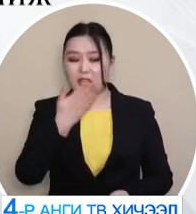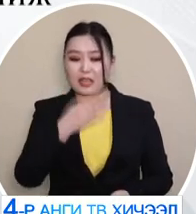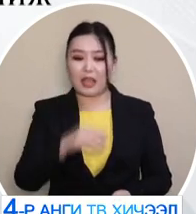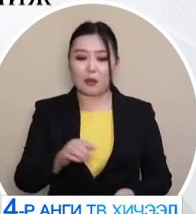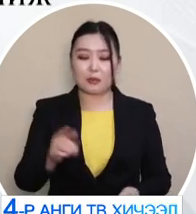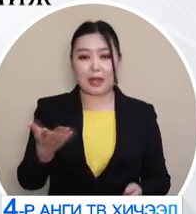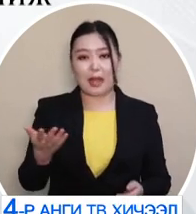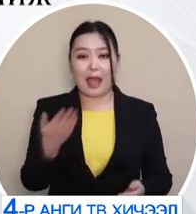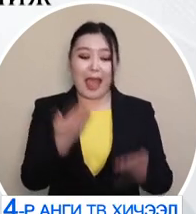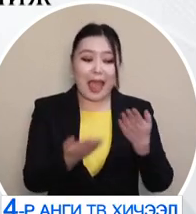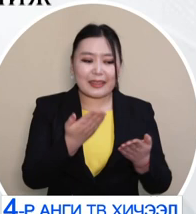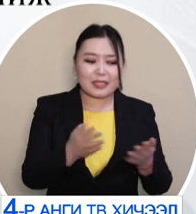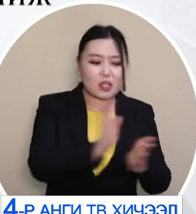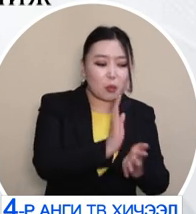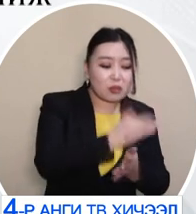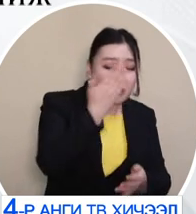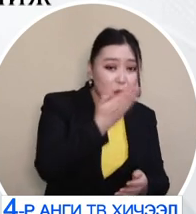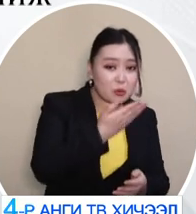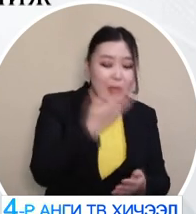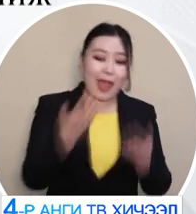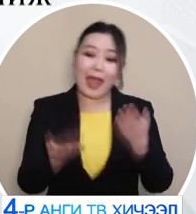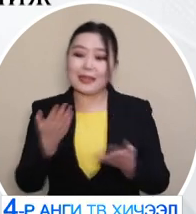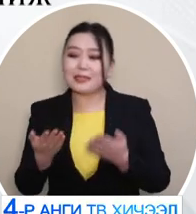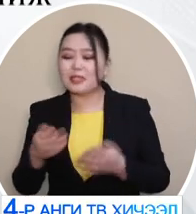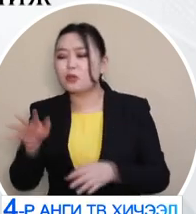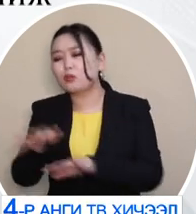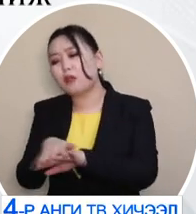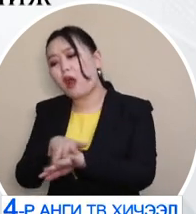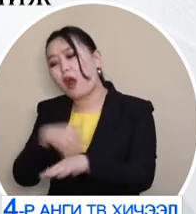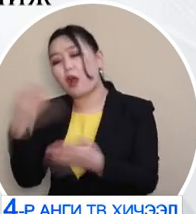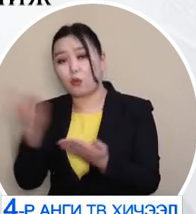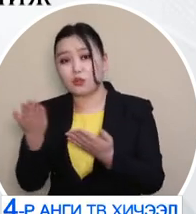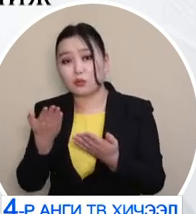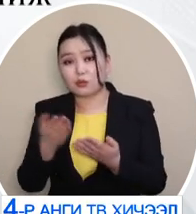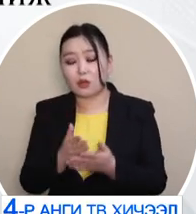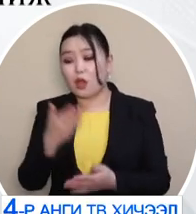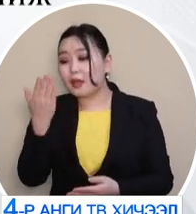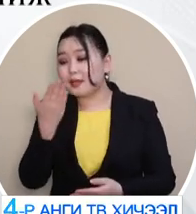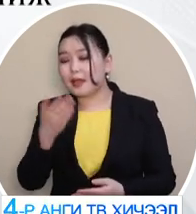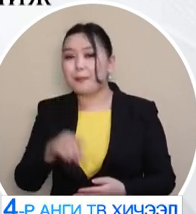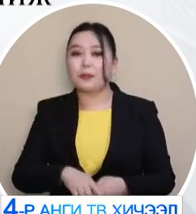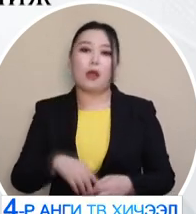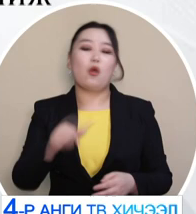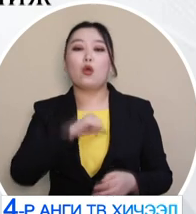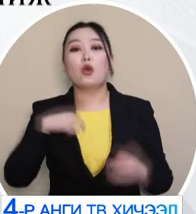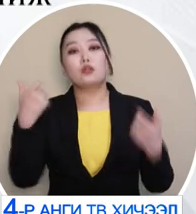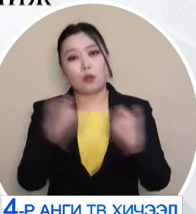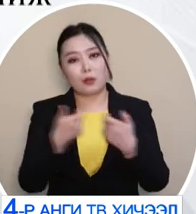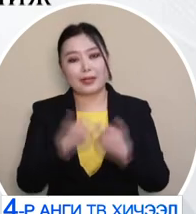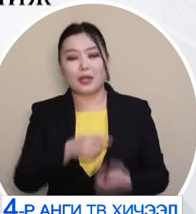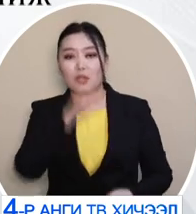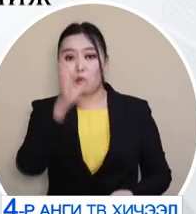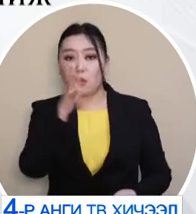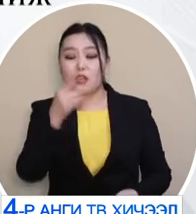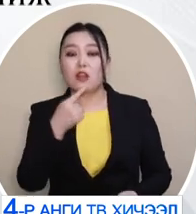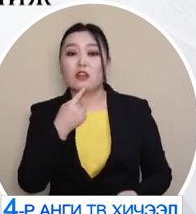мөн унших хурдаа тохируулна. За, ингэхдээ аль хэсэгт нь хурдан унших уу, аль хэсэгт нь удаан унших вэ гэдгийг шүлгийн унших